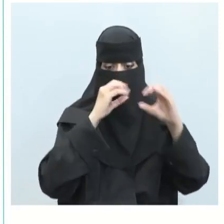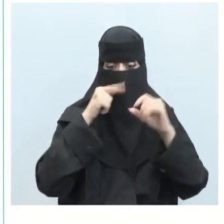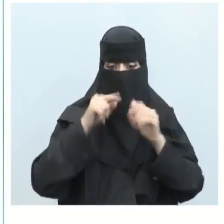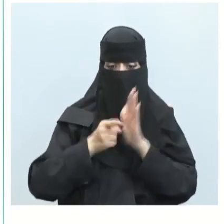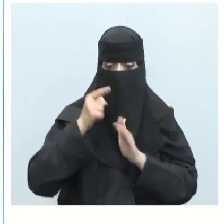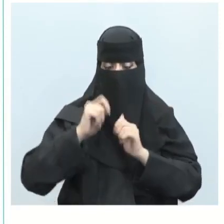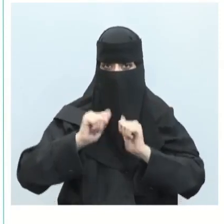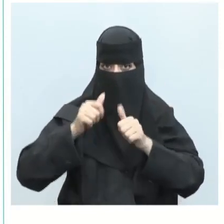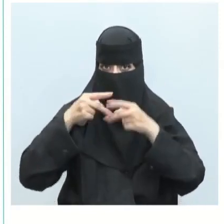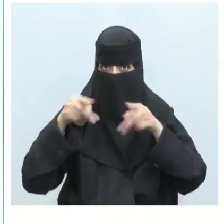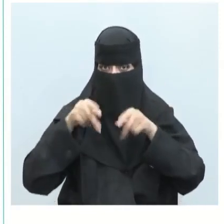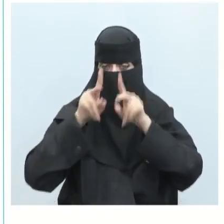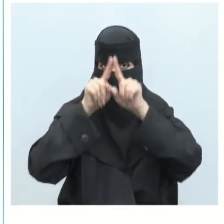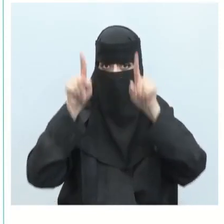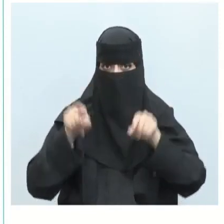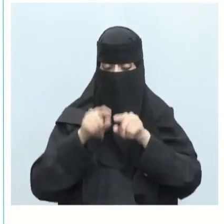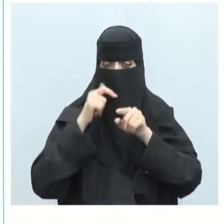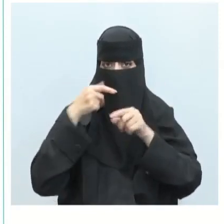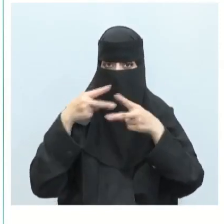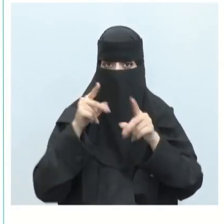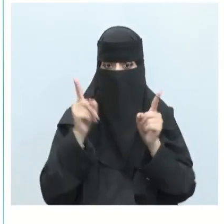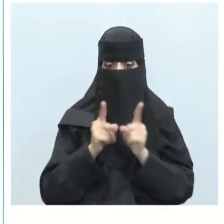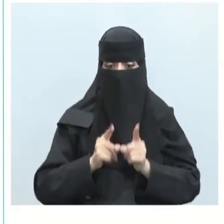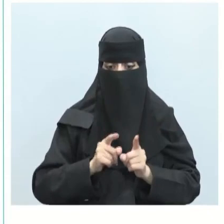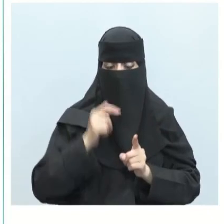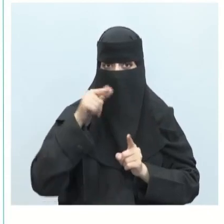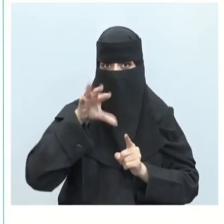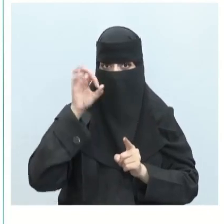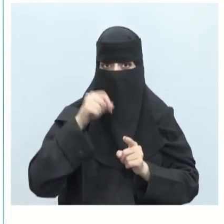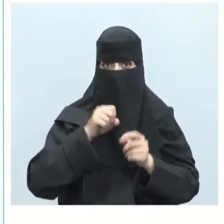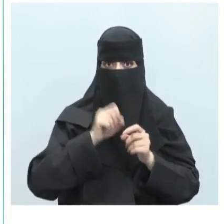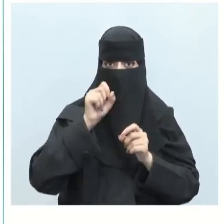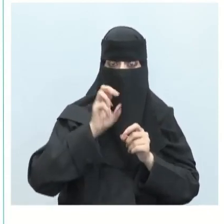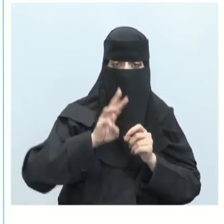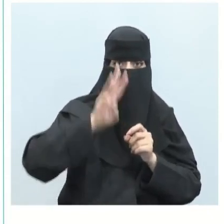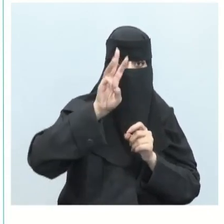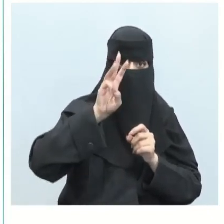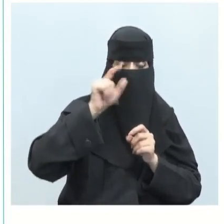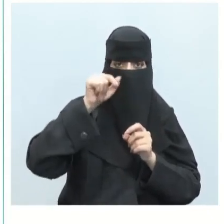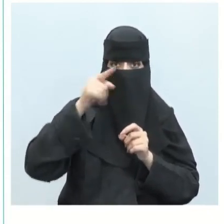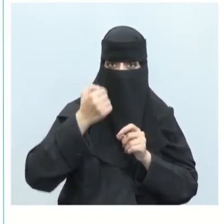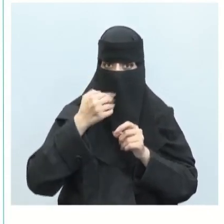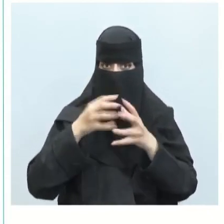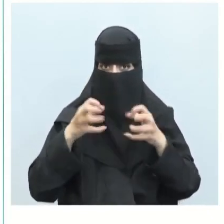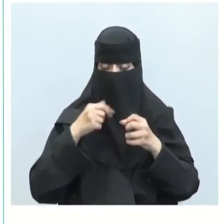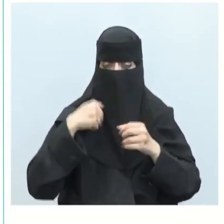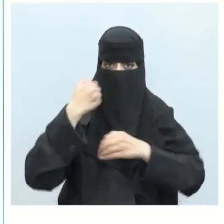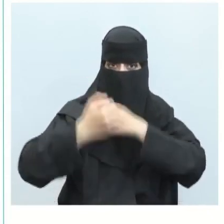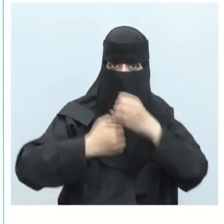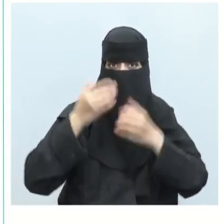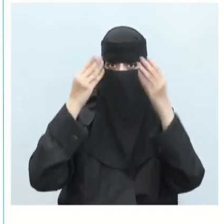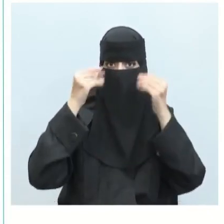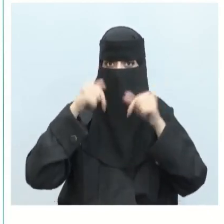اولا سنقوم بفتح برنامج واير شارك ونحدد الشبكه التي نريد تحليل حركه البيانات